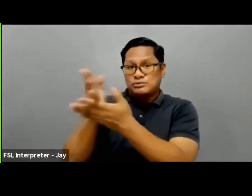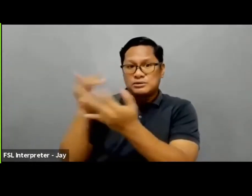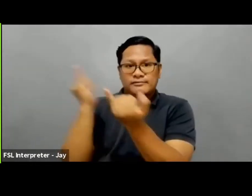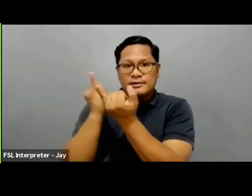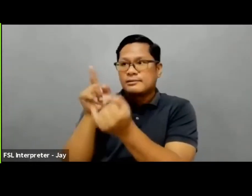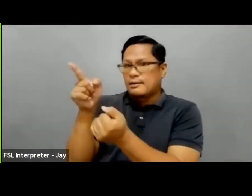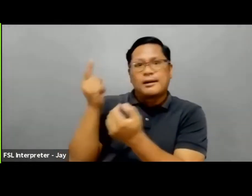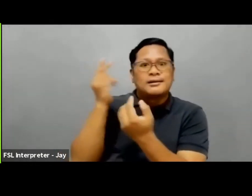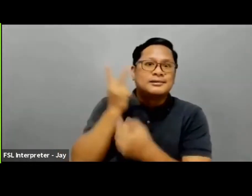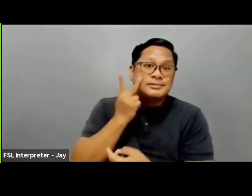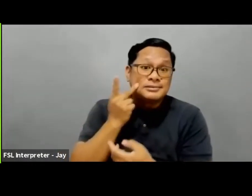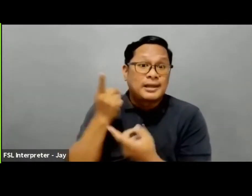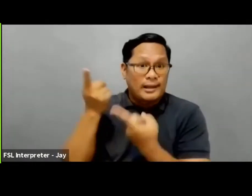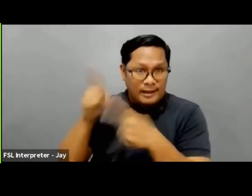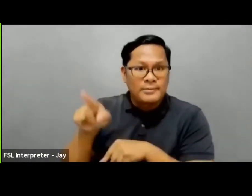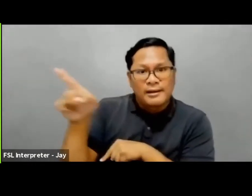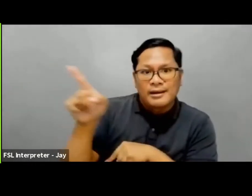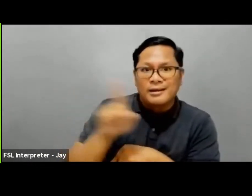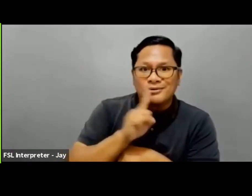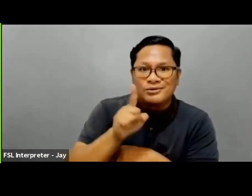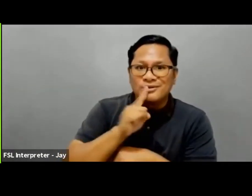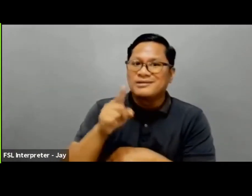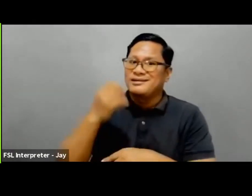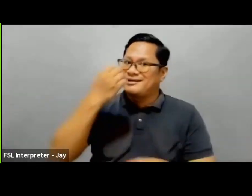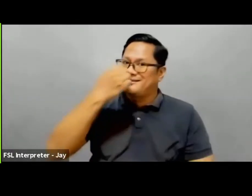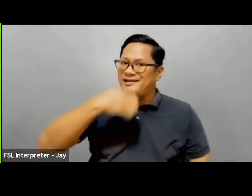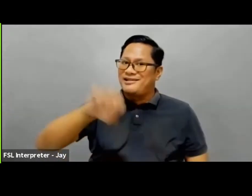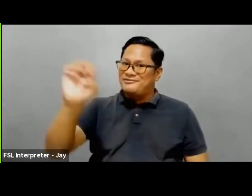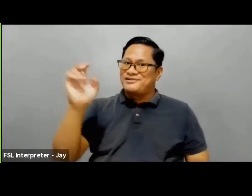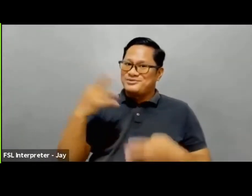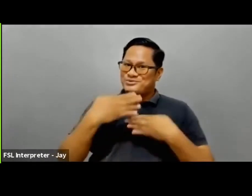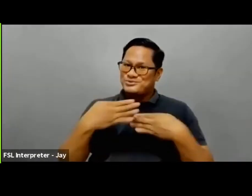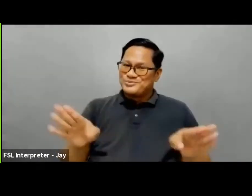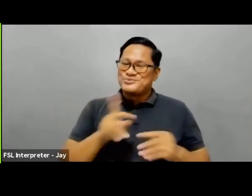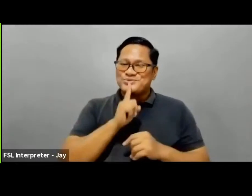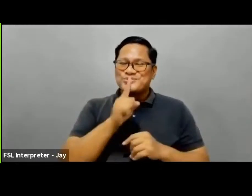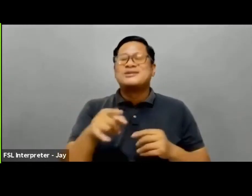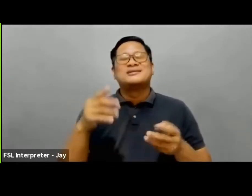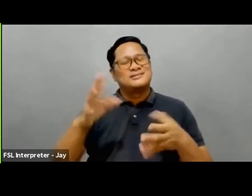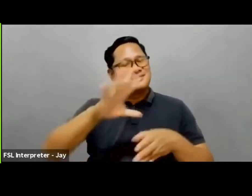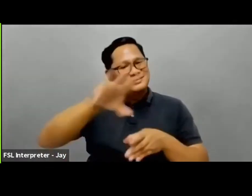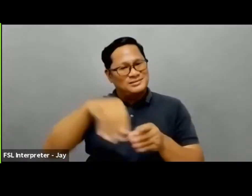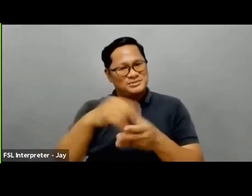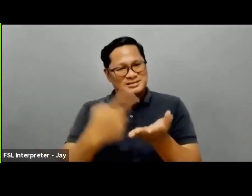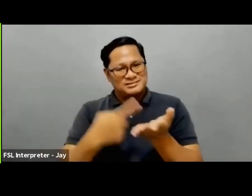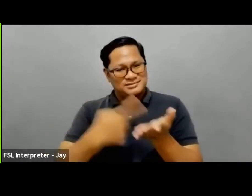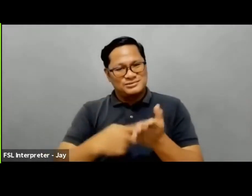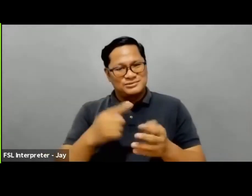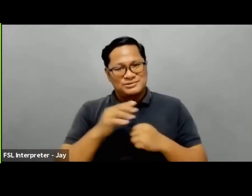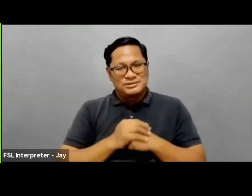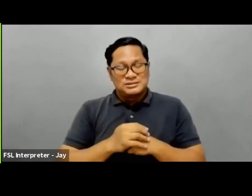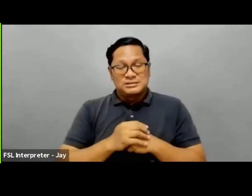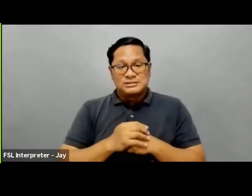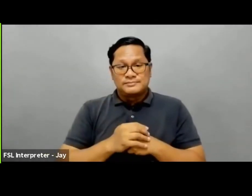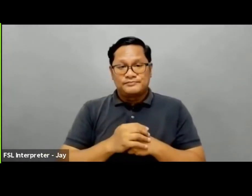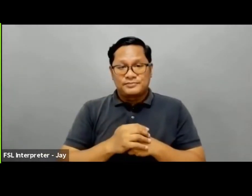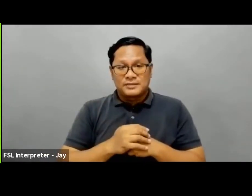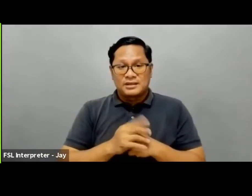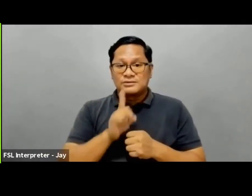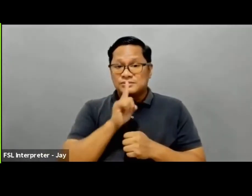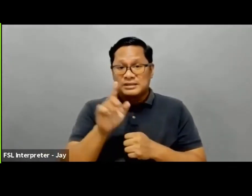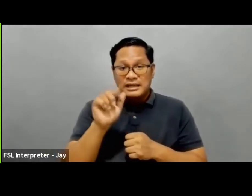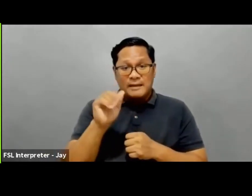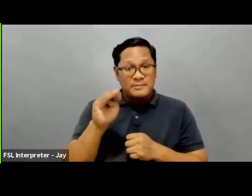to that. And we keep going back to the elephant in the room. So kasama din yan sa discussions. Maris at si Amelia,